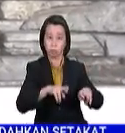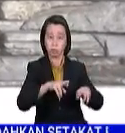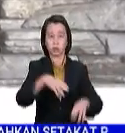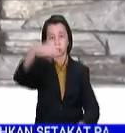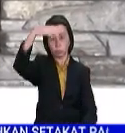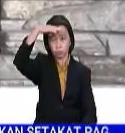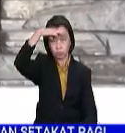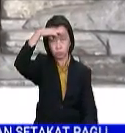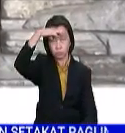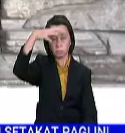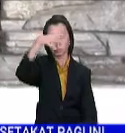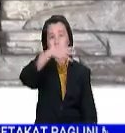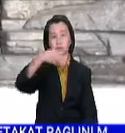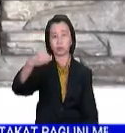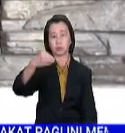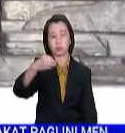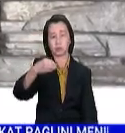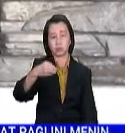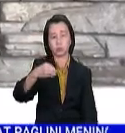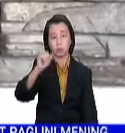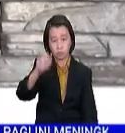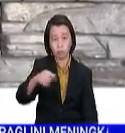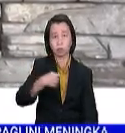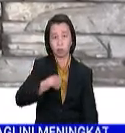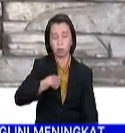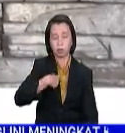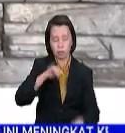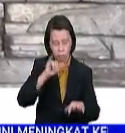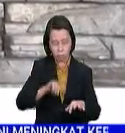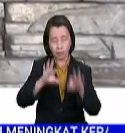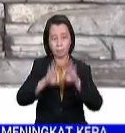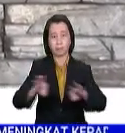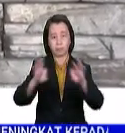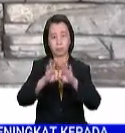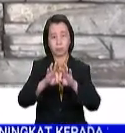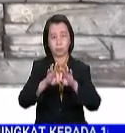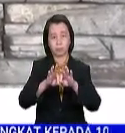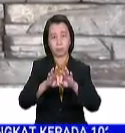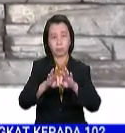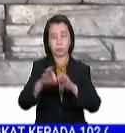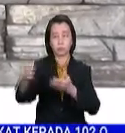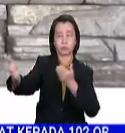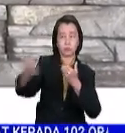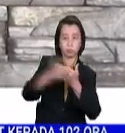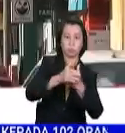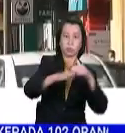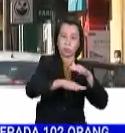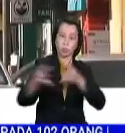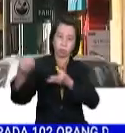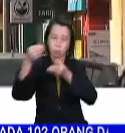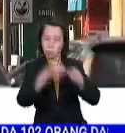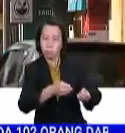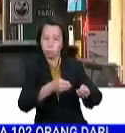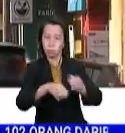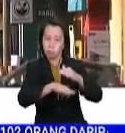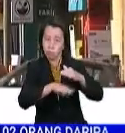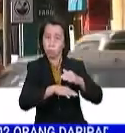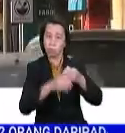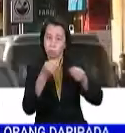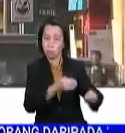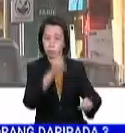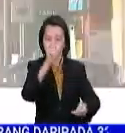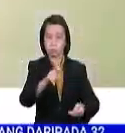Johor. Dan juga, saya yang penting, benda ini akan sampai ke akar umbi.